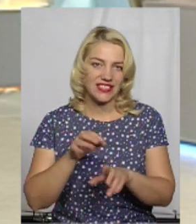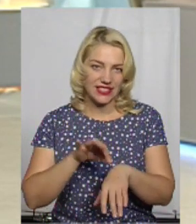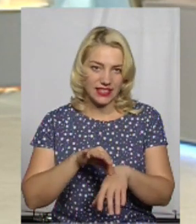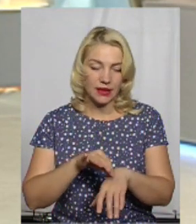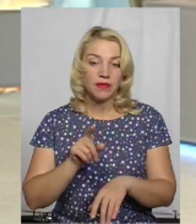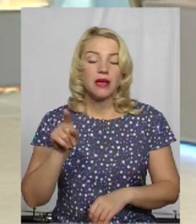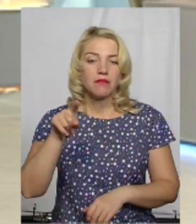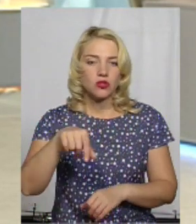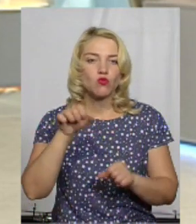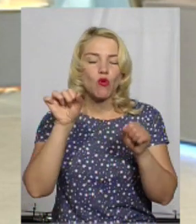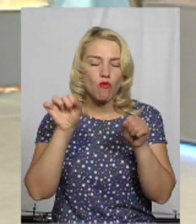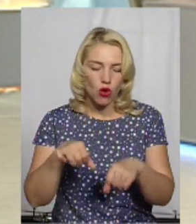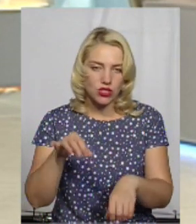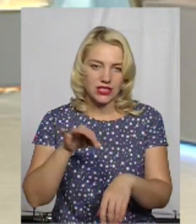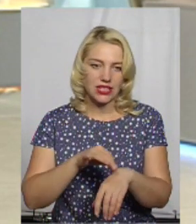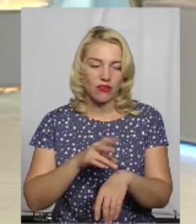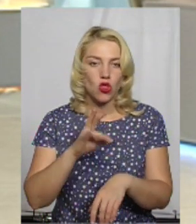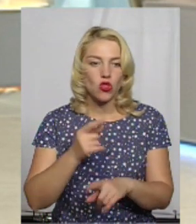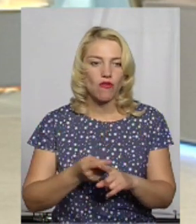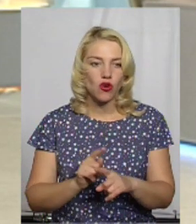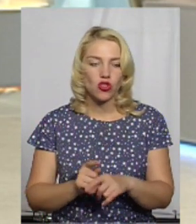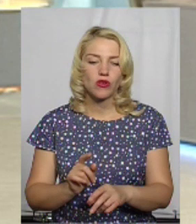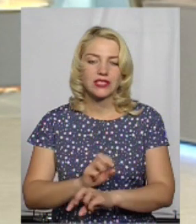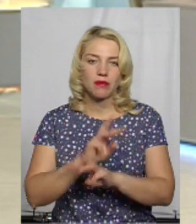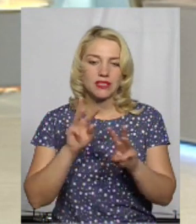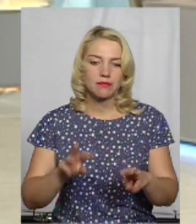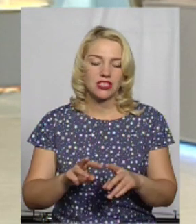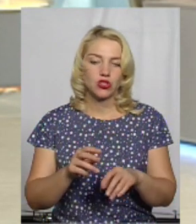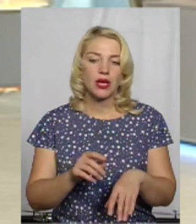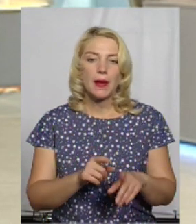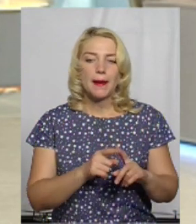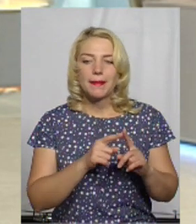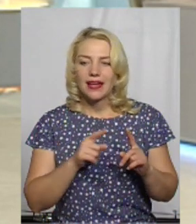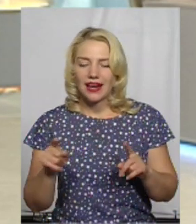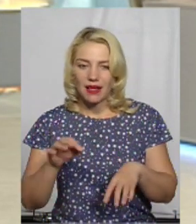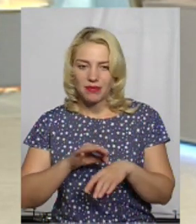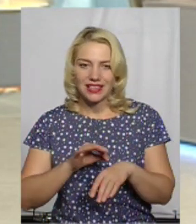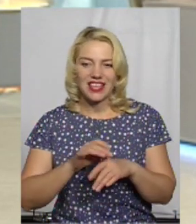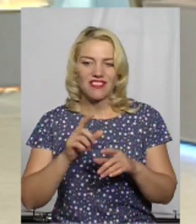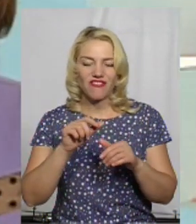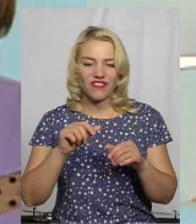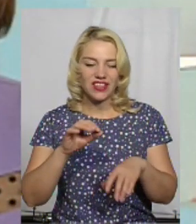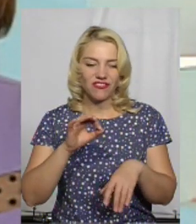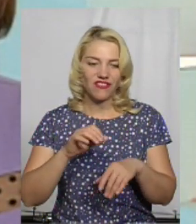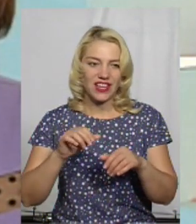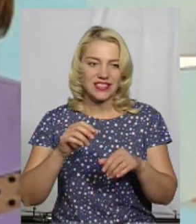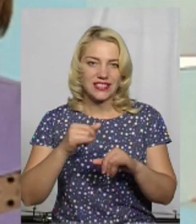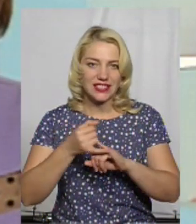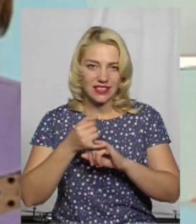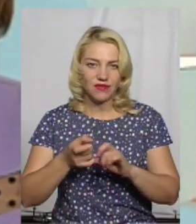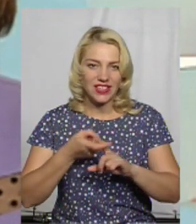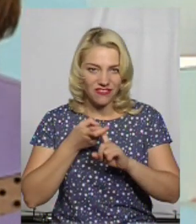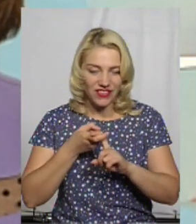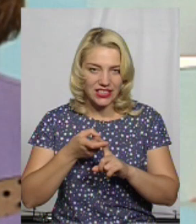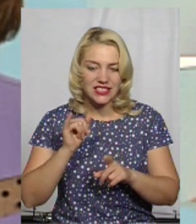цьому захворіти можна, але вона забезпечує про перебіг інфекції в більш легкій формі і забезпечує,